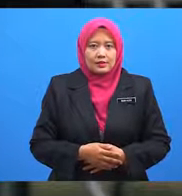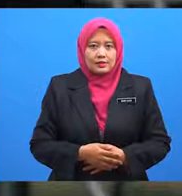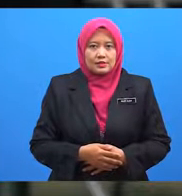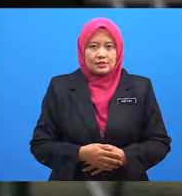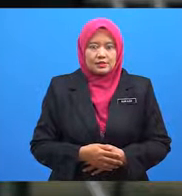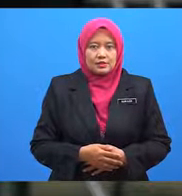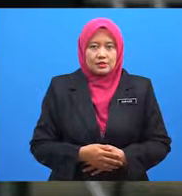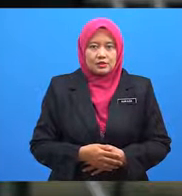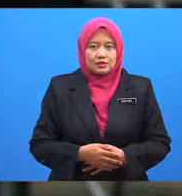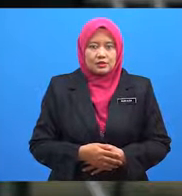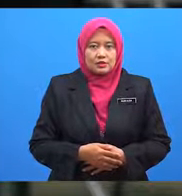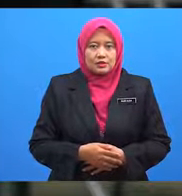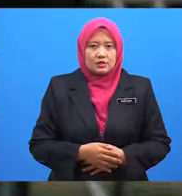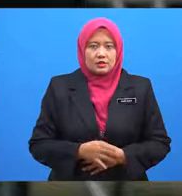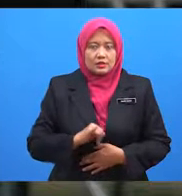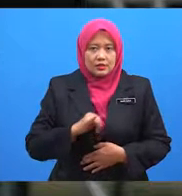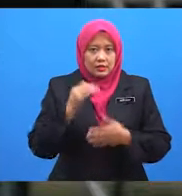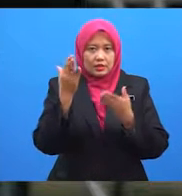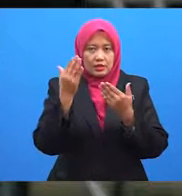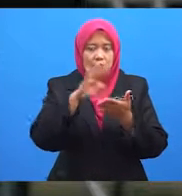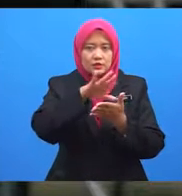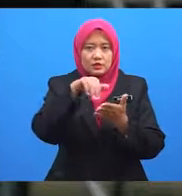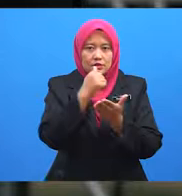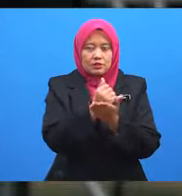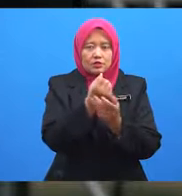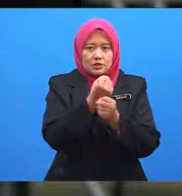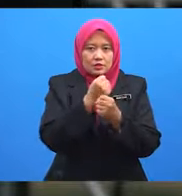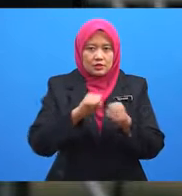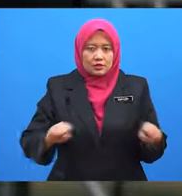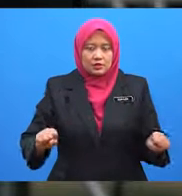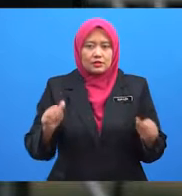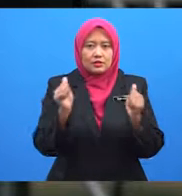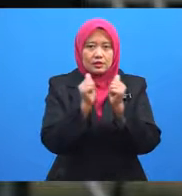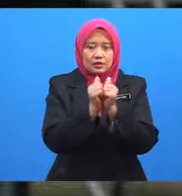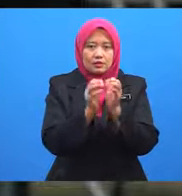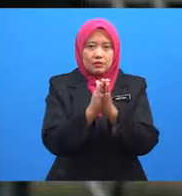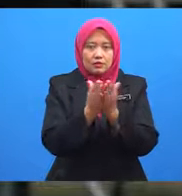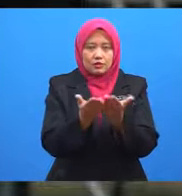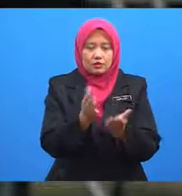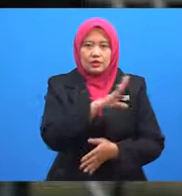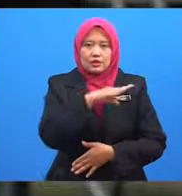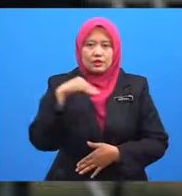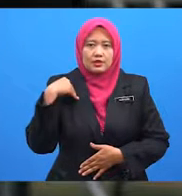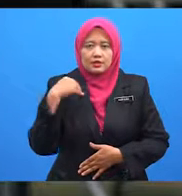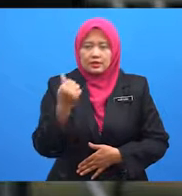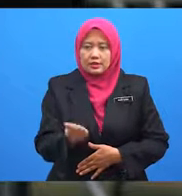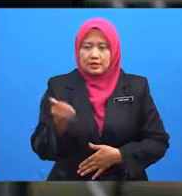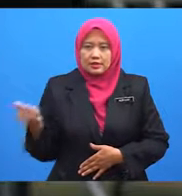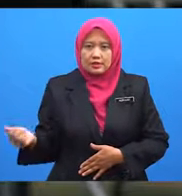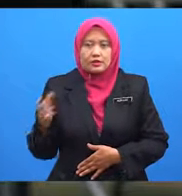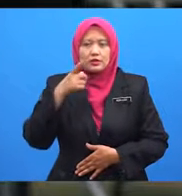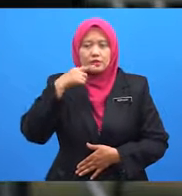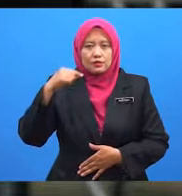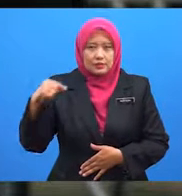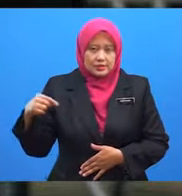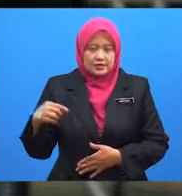sekalian, diharapkan pelajar telah bersedia dengan buku dan peralatan untuk menulis. Tanpa membuang